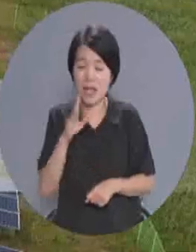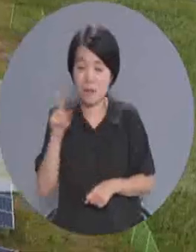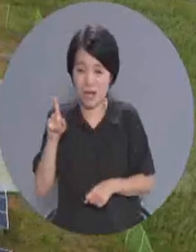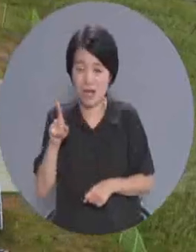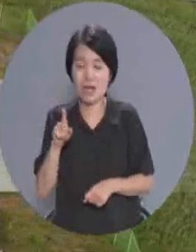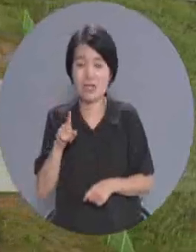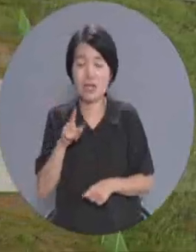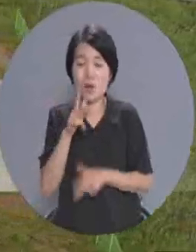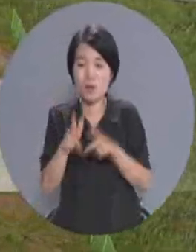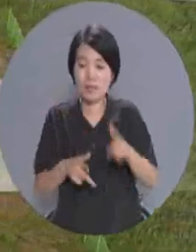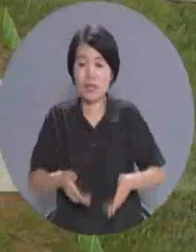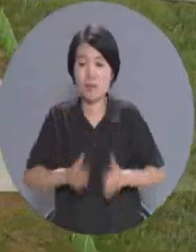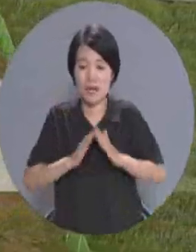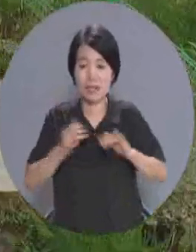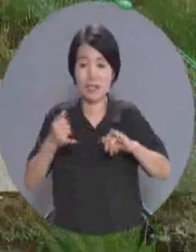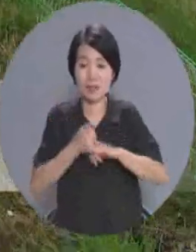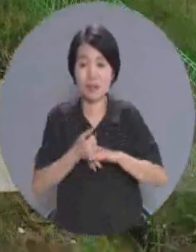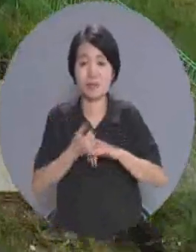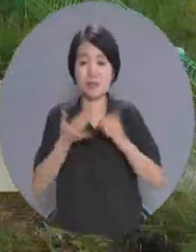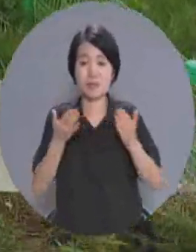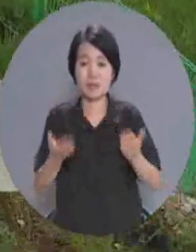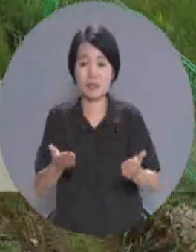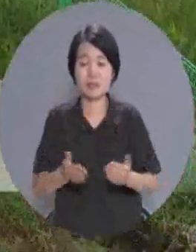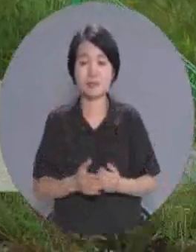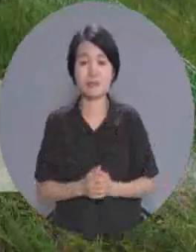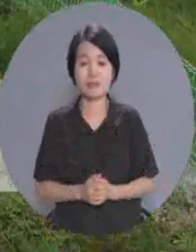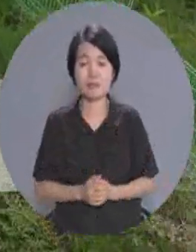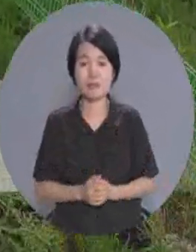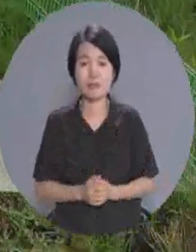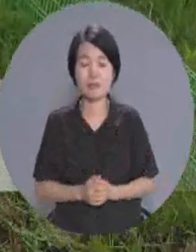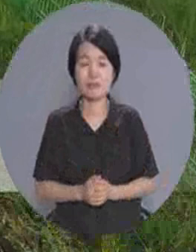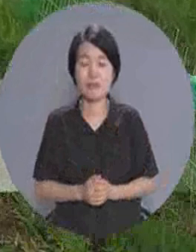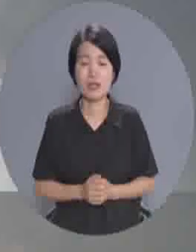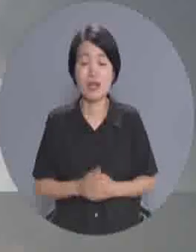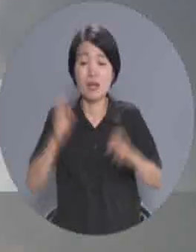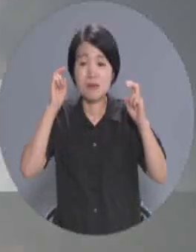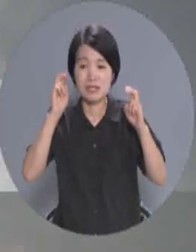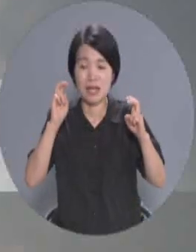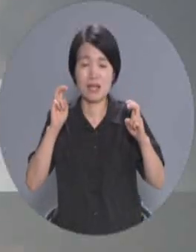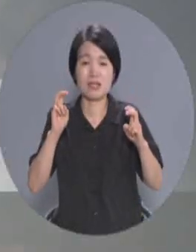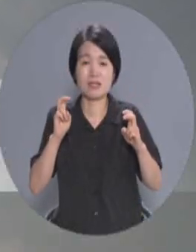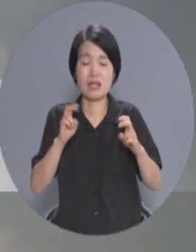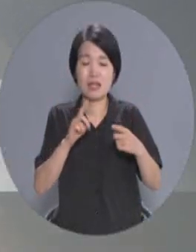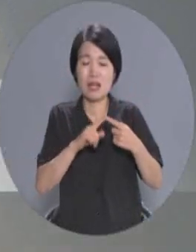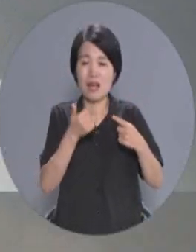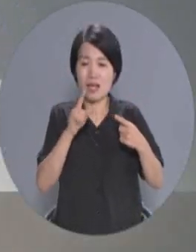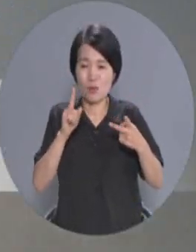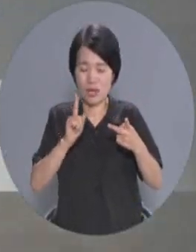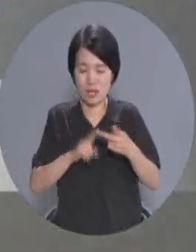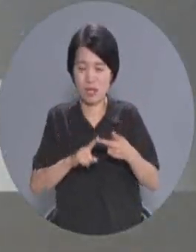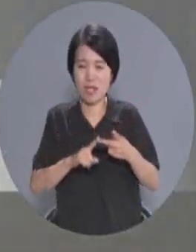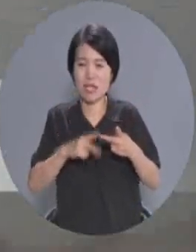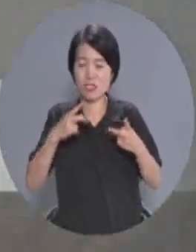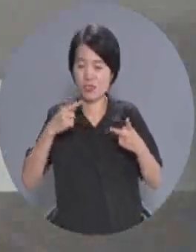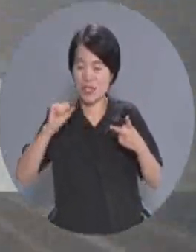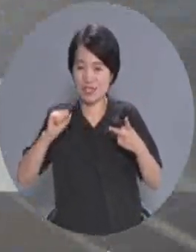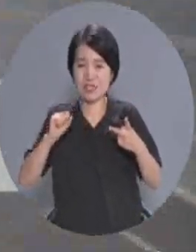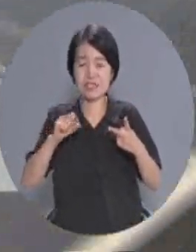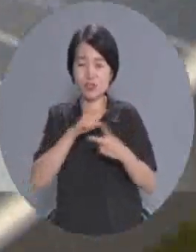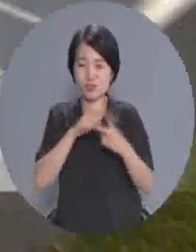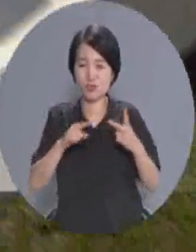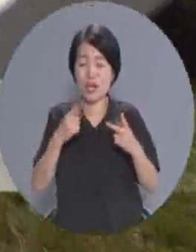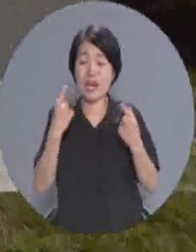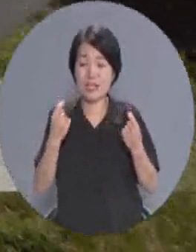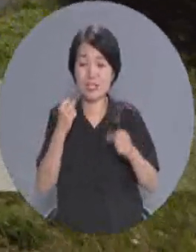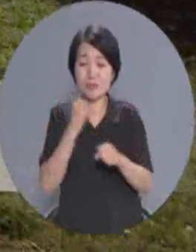생산 시설을 구축하기로 약속했습니다. HNG 케미칼은 한화 솔루션과 GS 에너지의